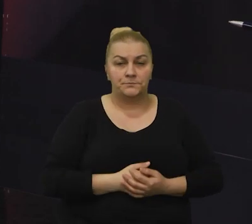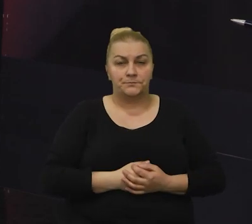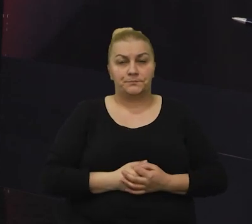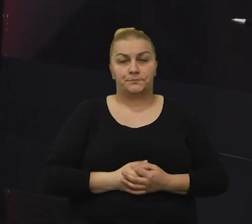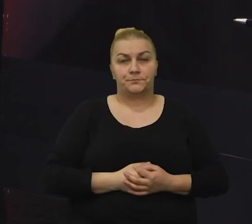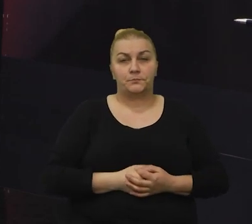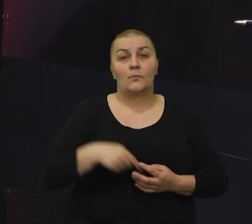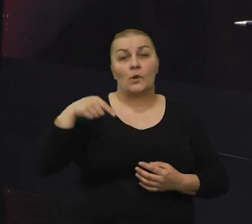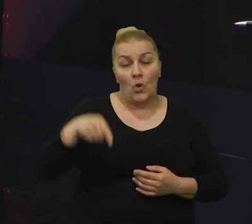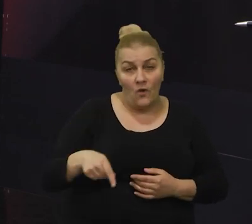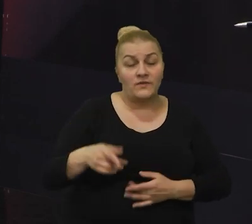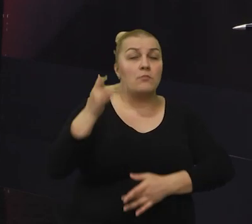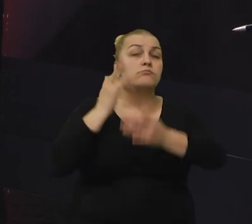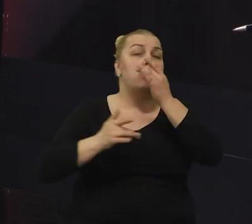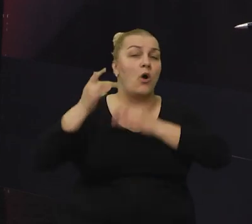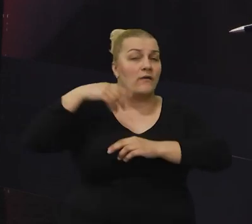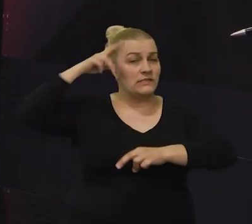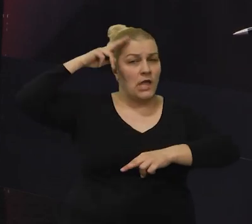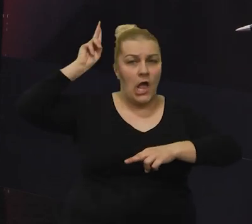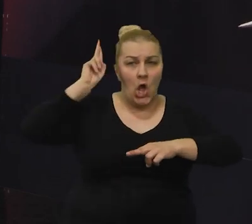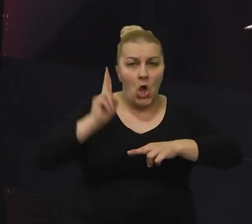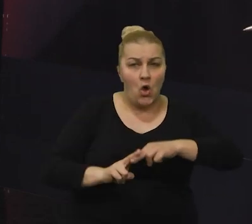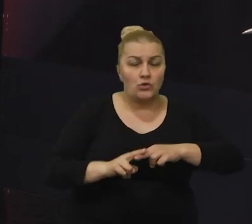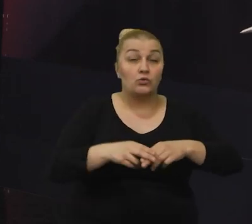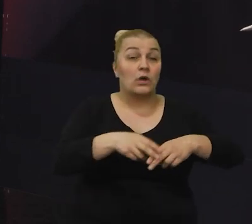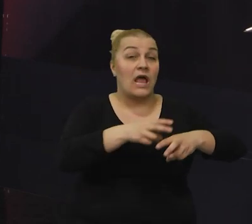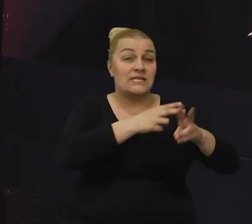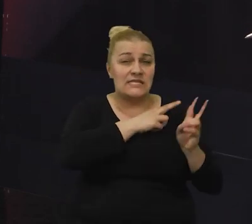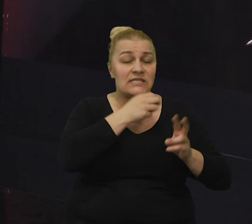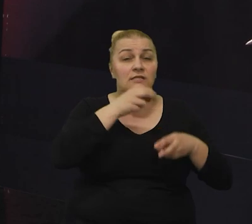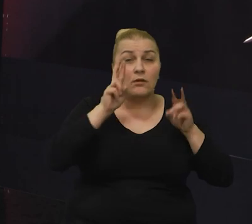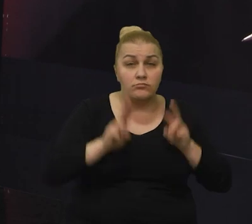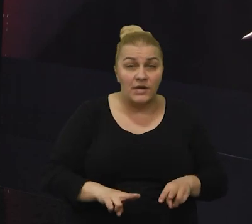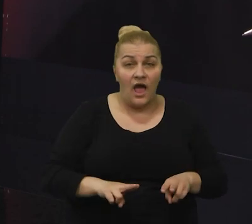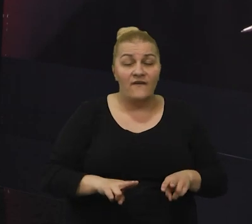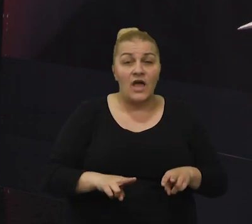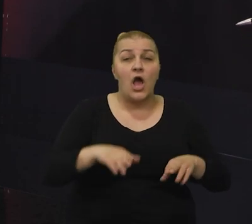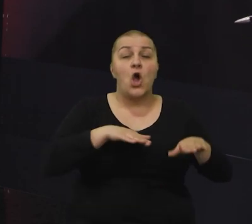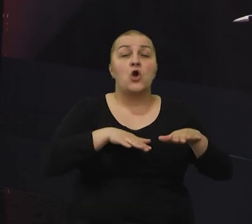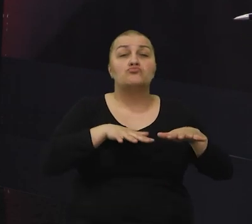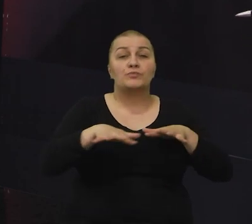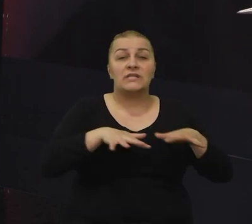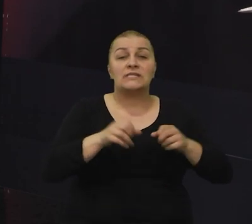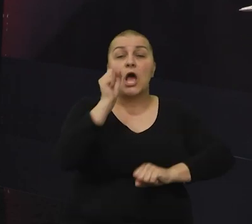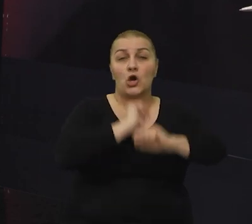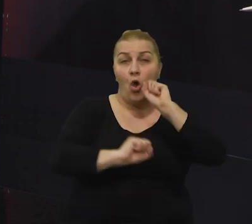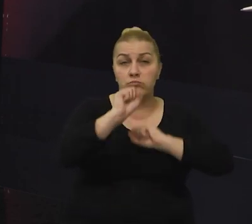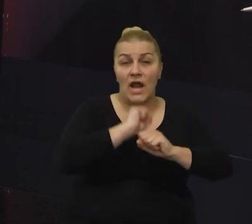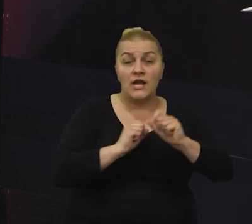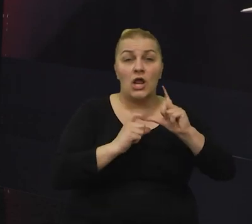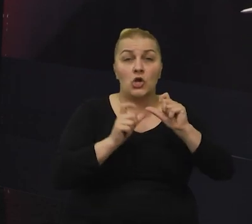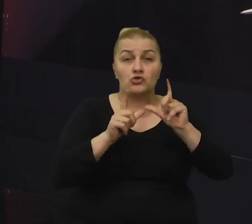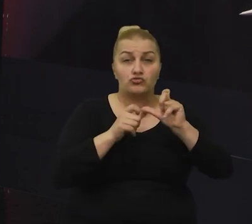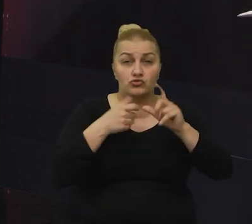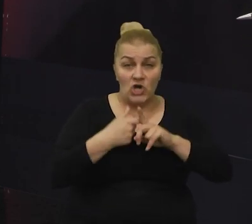je povijesna odluka, ona istinita i prava, ministar odbrane Gojko